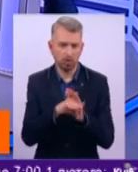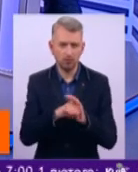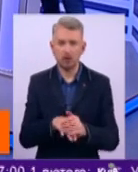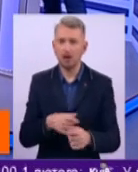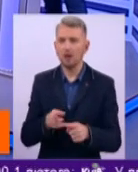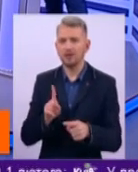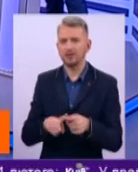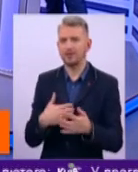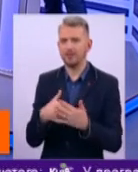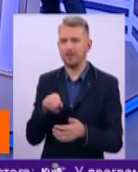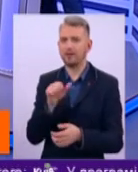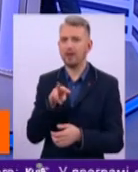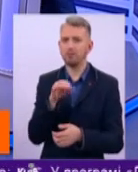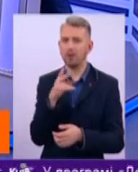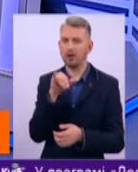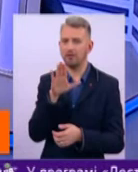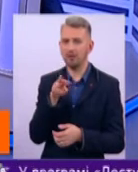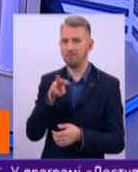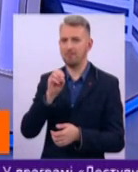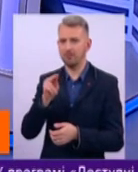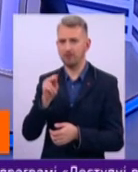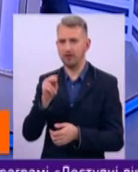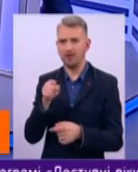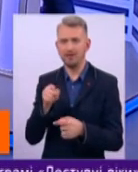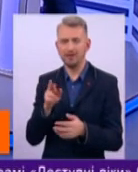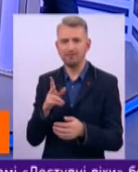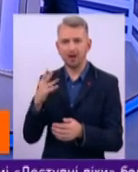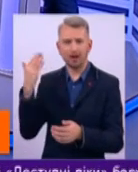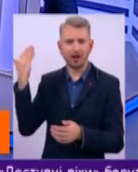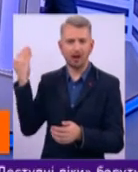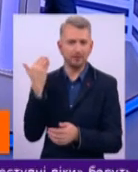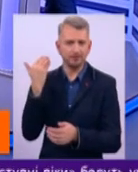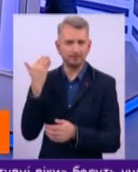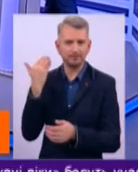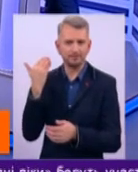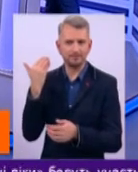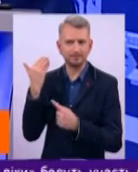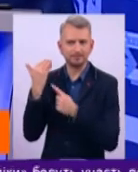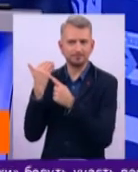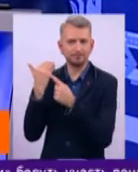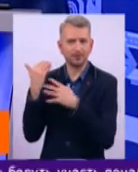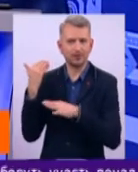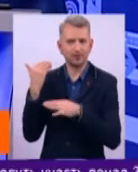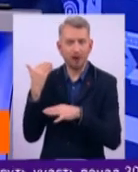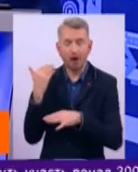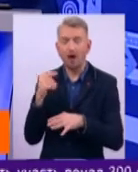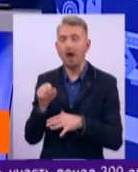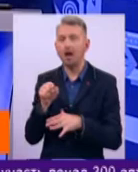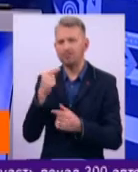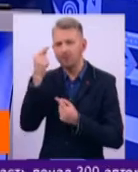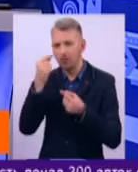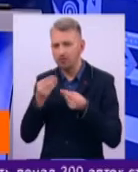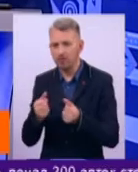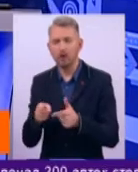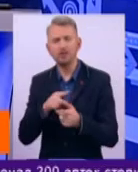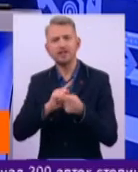дамоклів меч, про який Олександра говорила, що він зависає, це і психологічно, напевно, тисне. Ось чи зміниться чи змінить щось